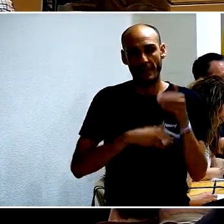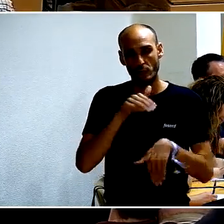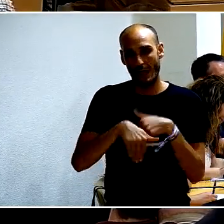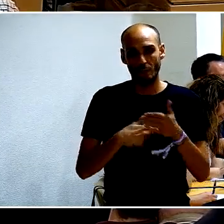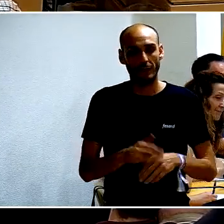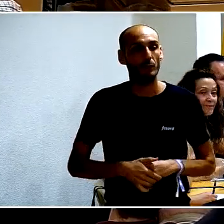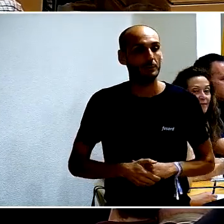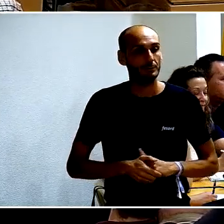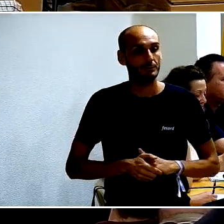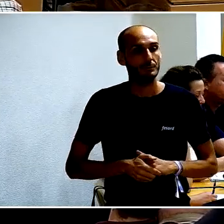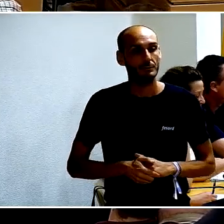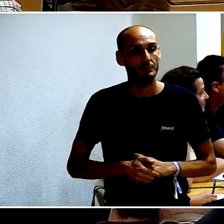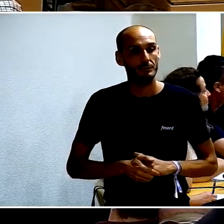favor.